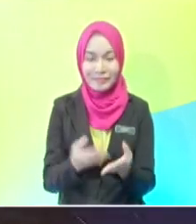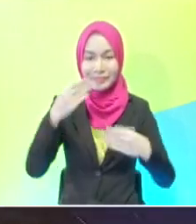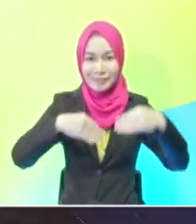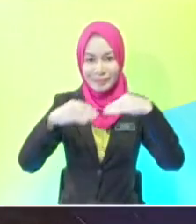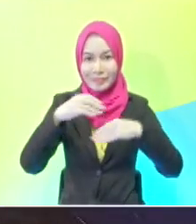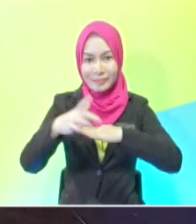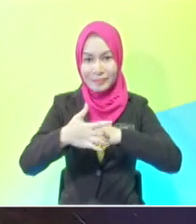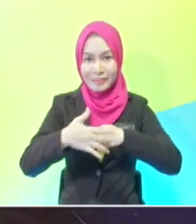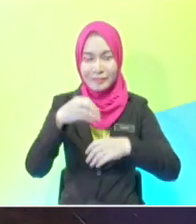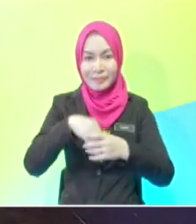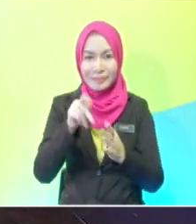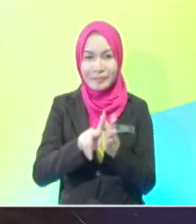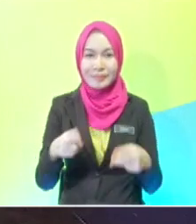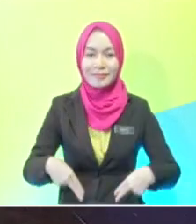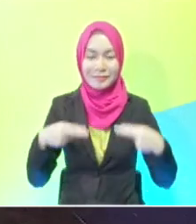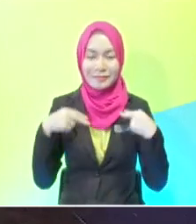sehari-hari